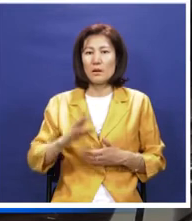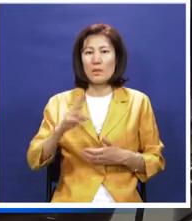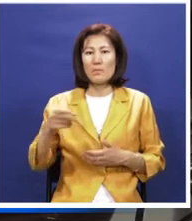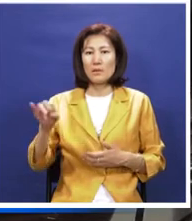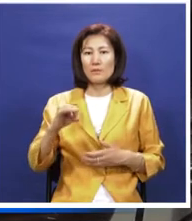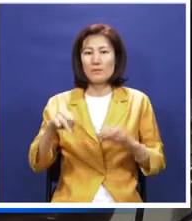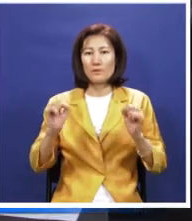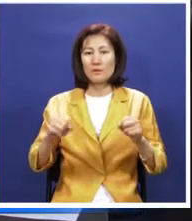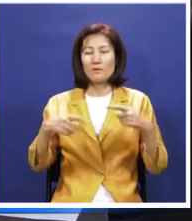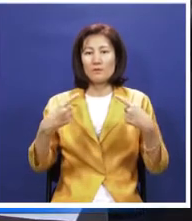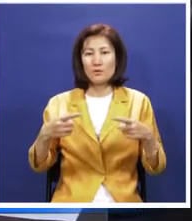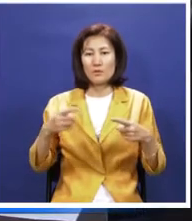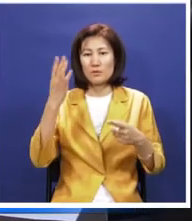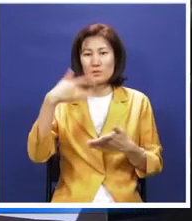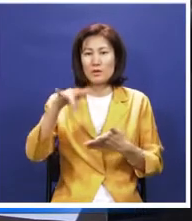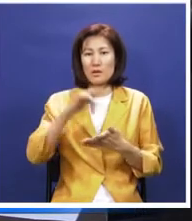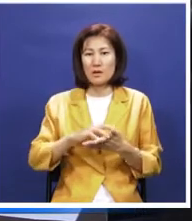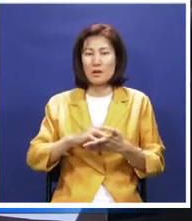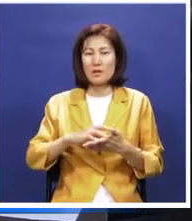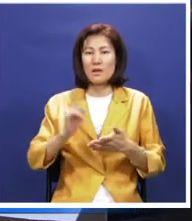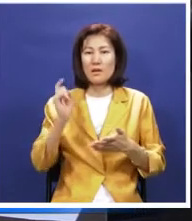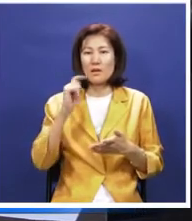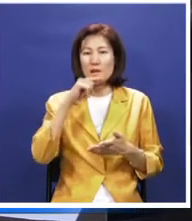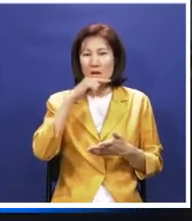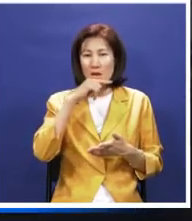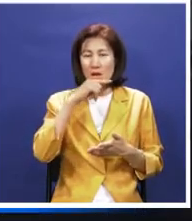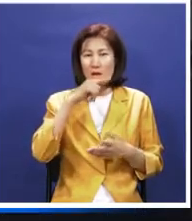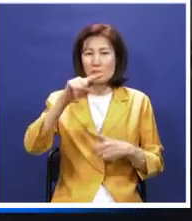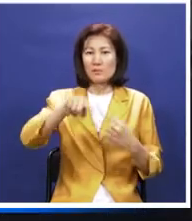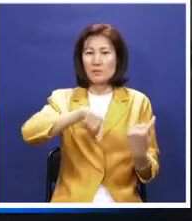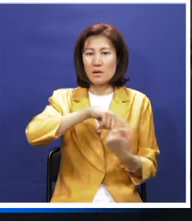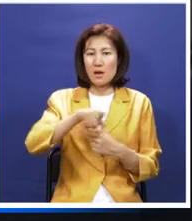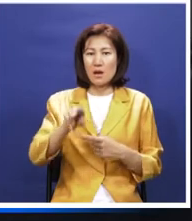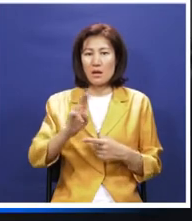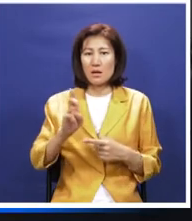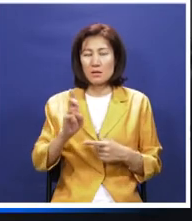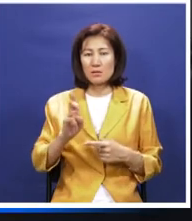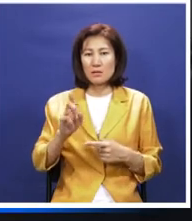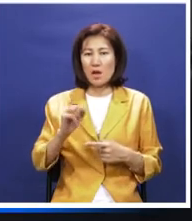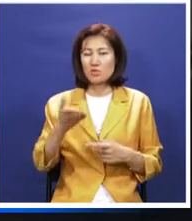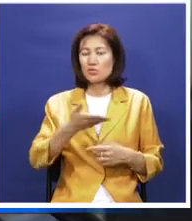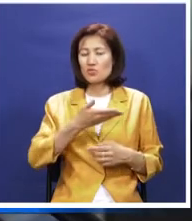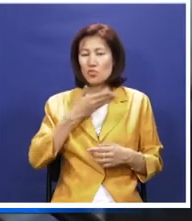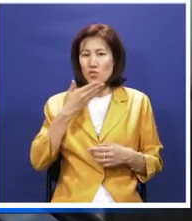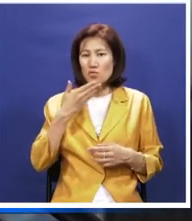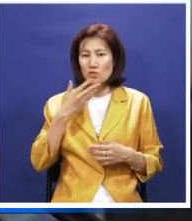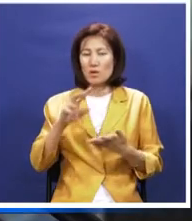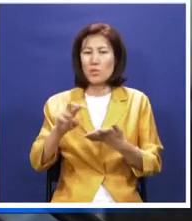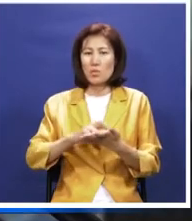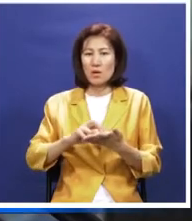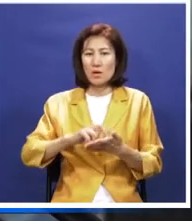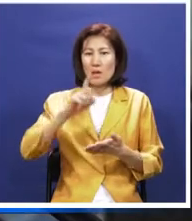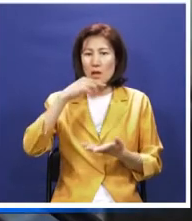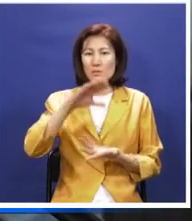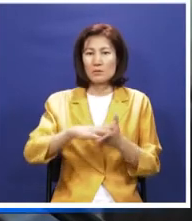Все. Шымкенттің экономикасына әсер беретін кәсіпорындар газсыз қаламыз ба деп қорқатындарын да жасырмады.